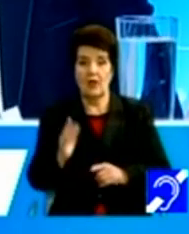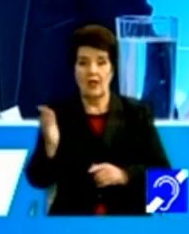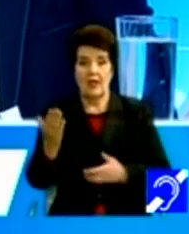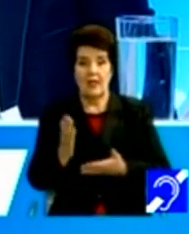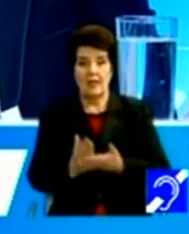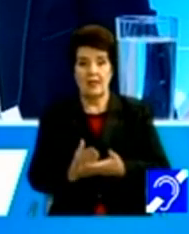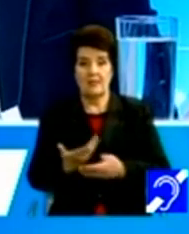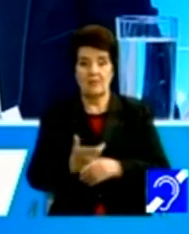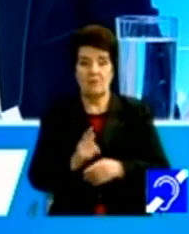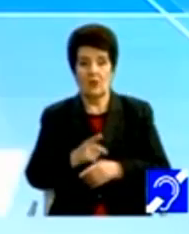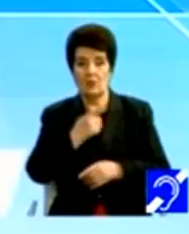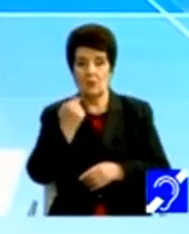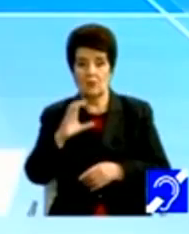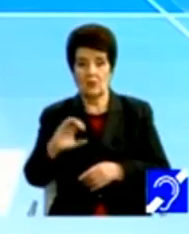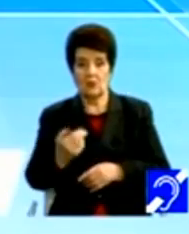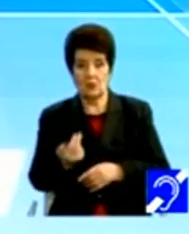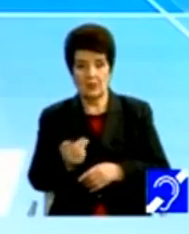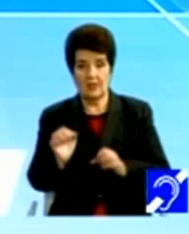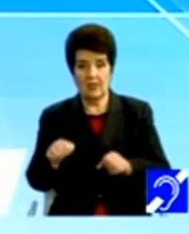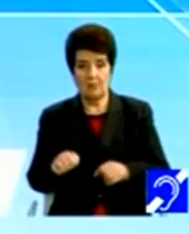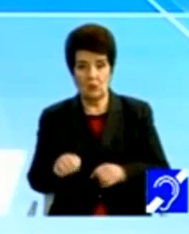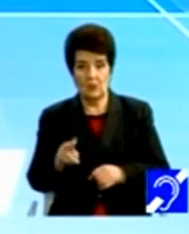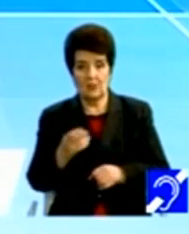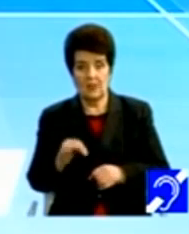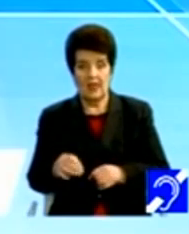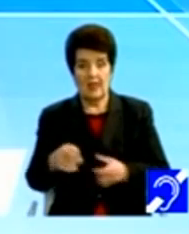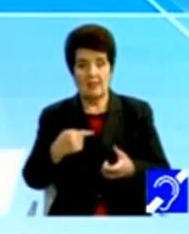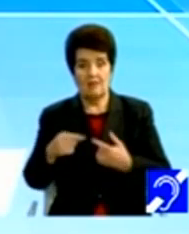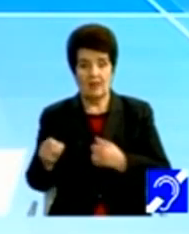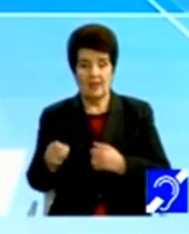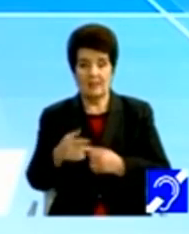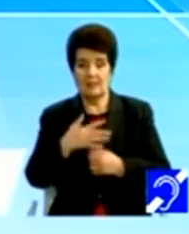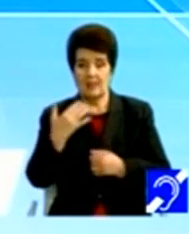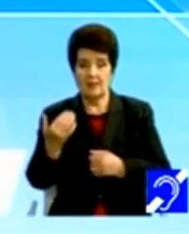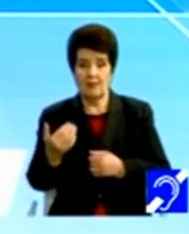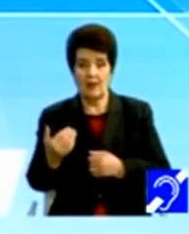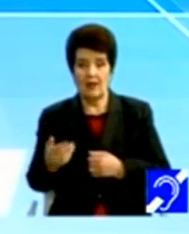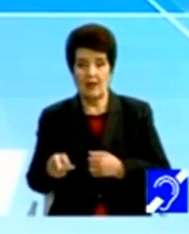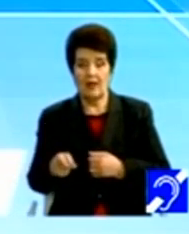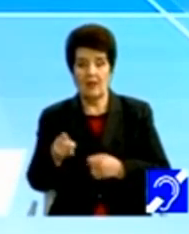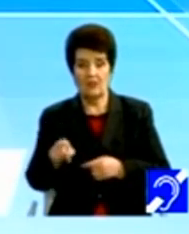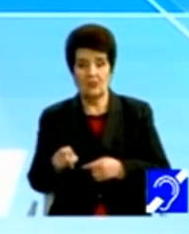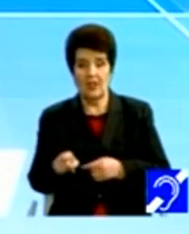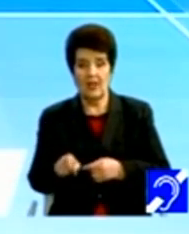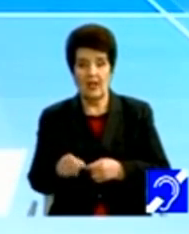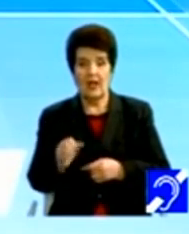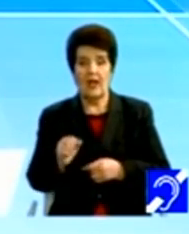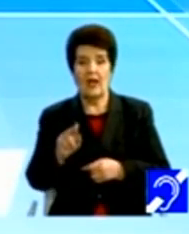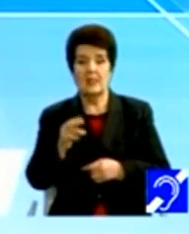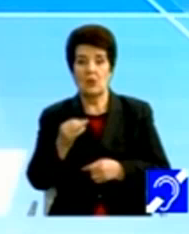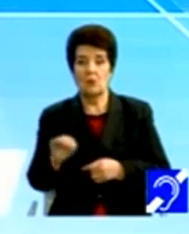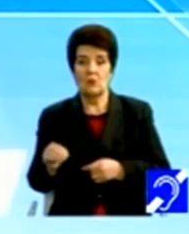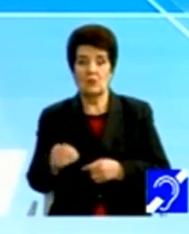handicapat de foarte multe atribuții. Deci este o mare diferență din punctul meu de vedere dacă aceste atribuții ar fi în mâinile lui Dodon